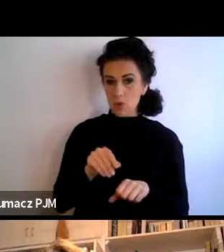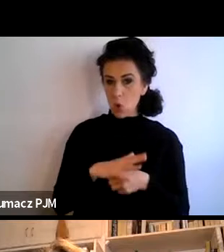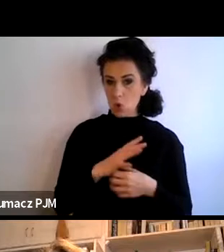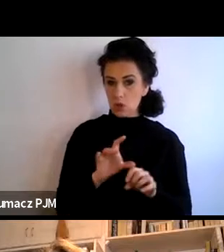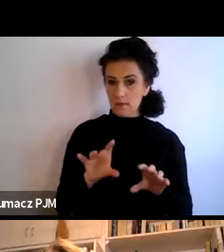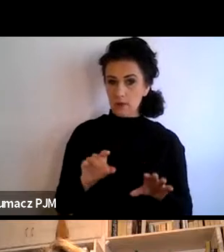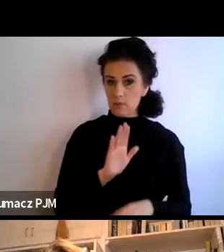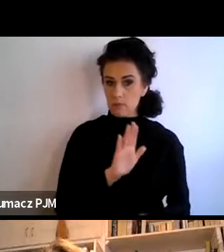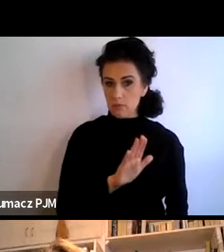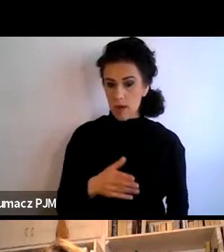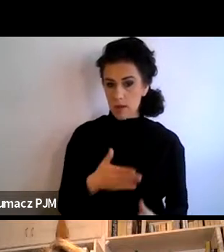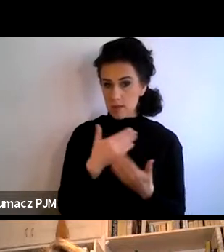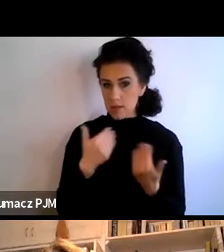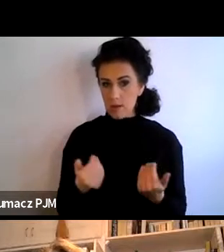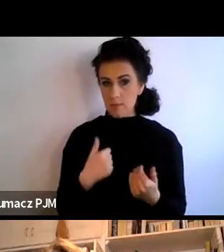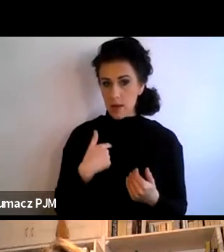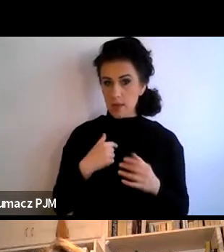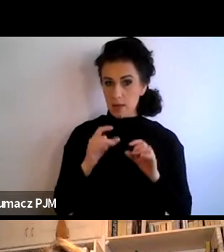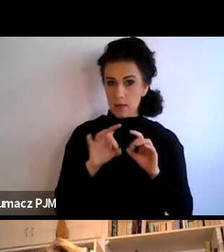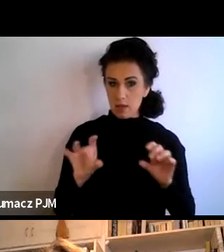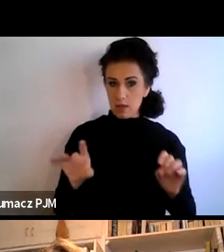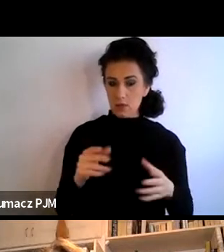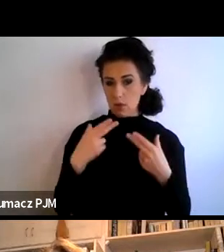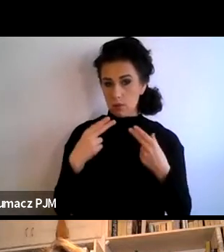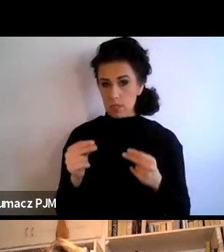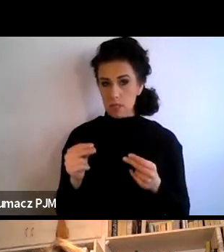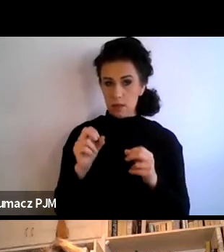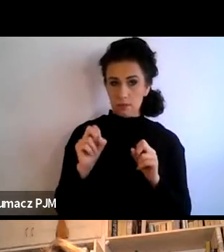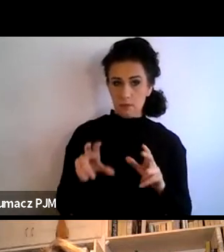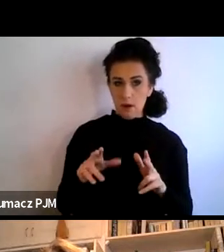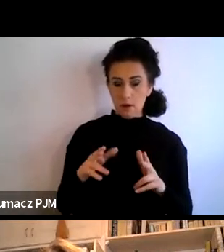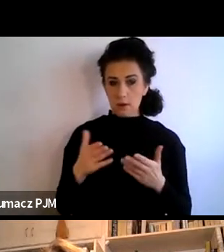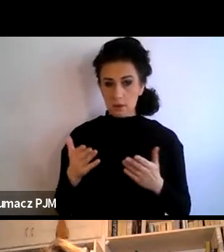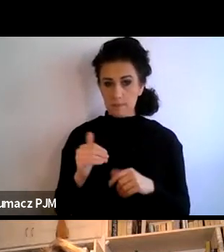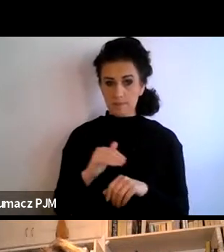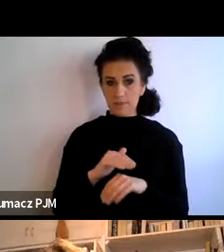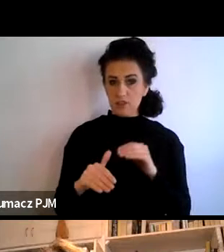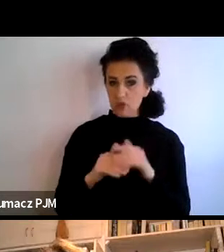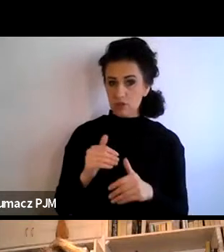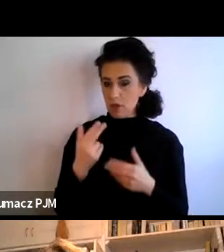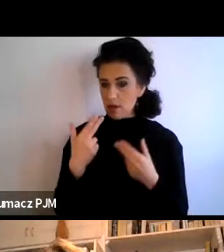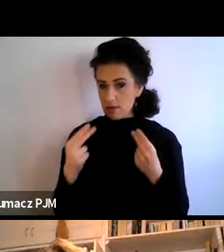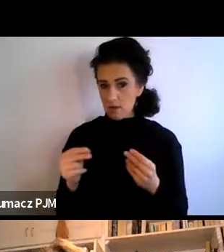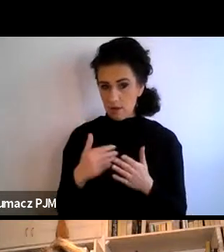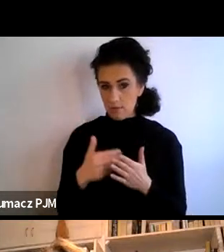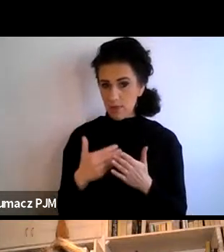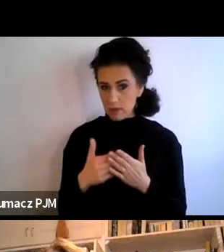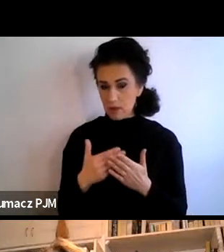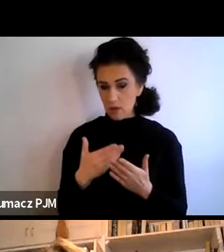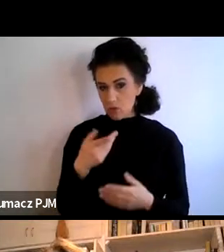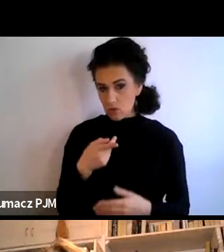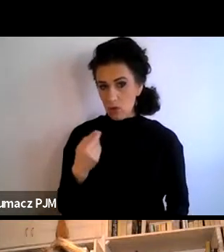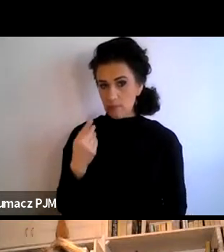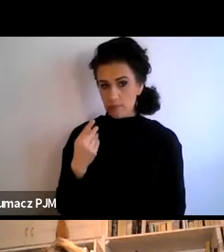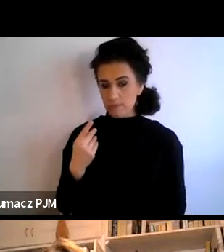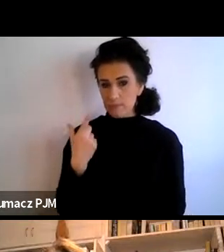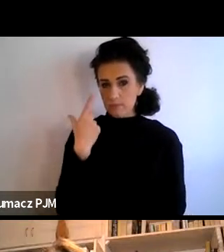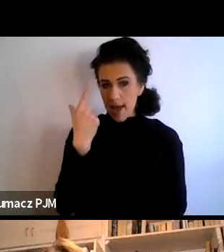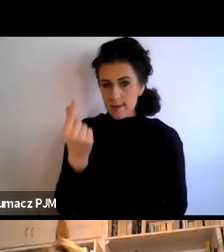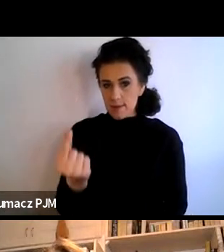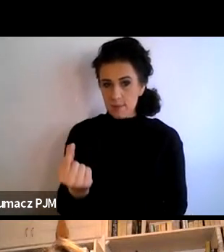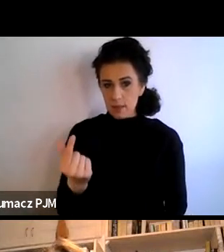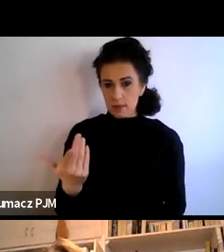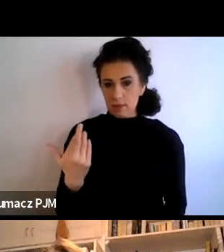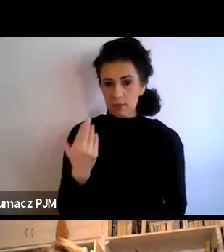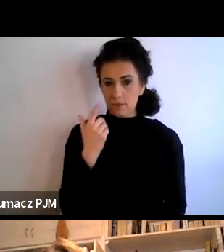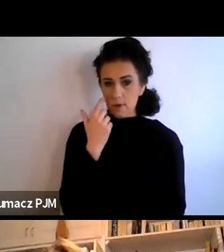tego, czy przypadkiem ja ich też nie zaraziłam, no na szczęście nie, więc tutaj taka perspektywa, a jeżeli chodzi o